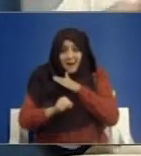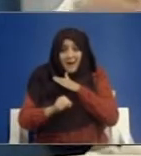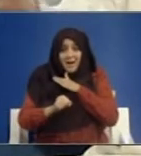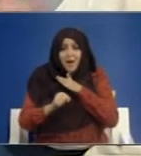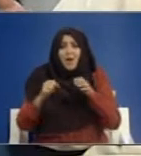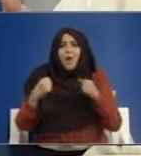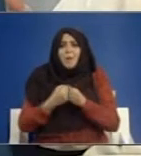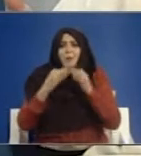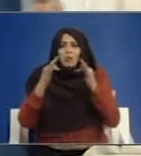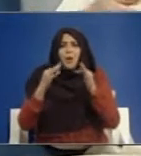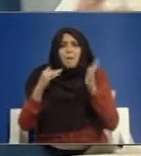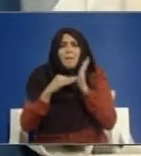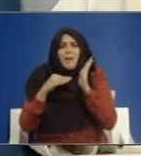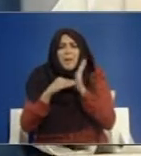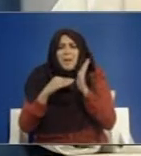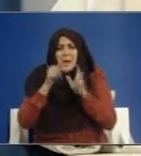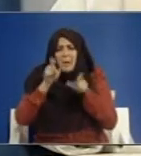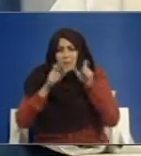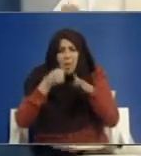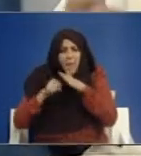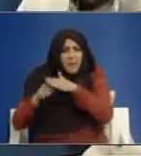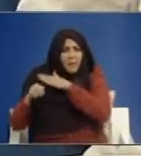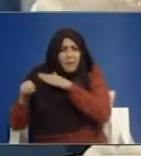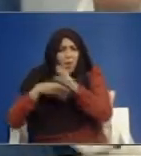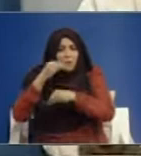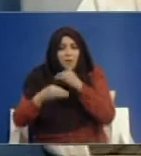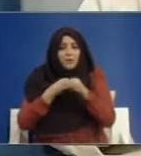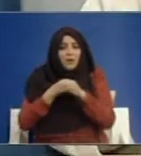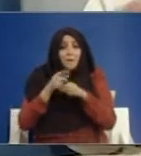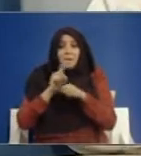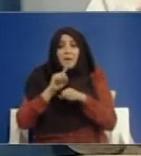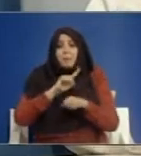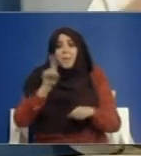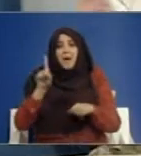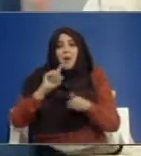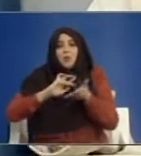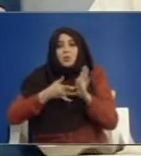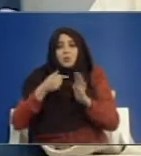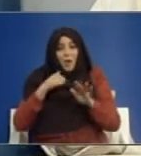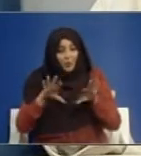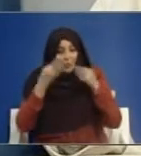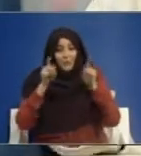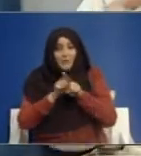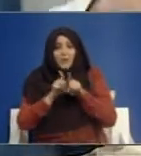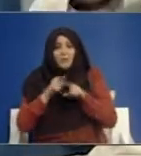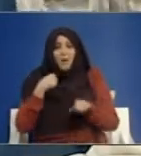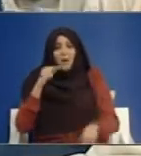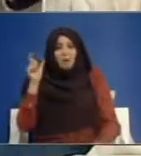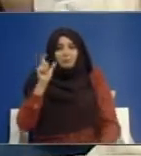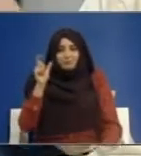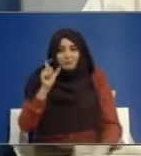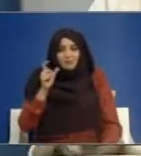معي آلاف المولودين في العالم، لكن لم يجدوا كلهم ما وجدت أنا. أنا وجدت